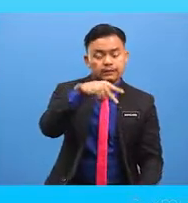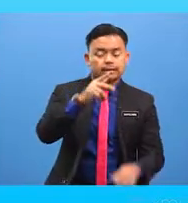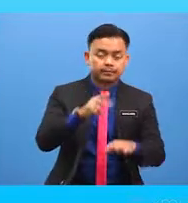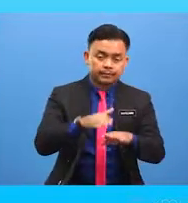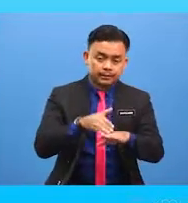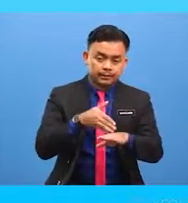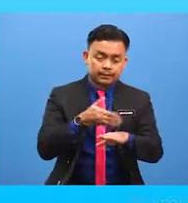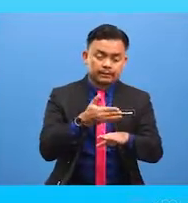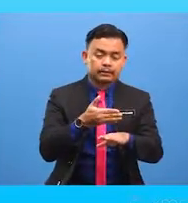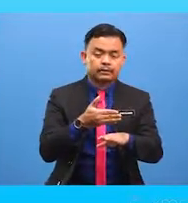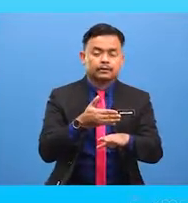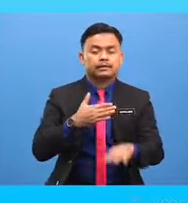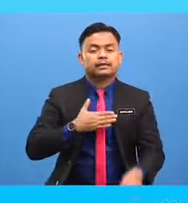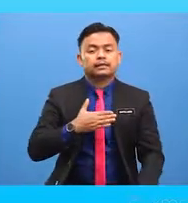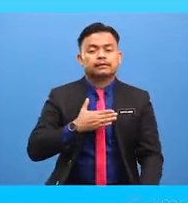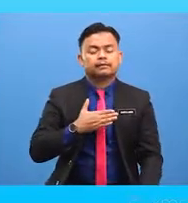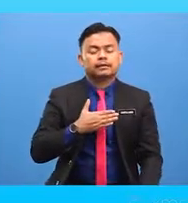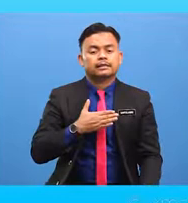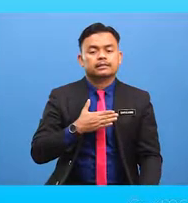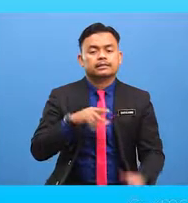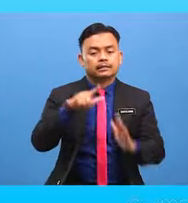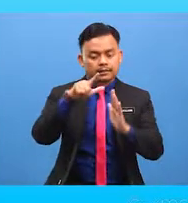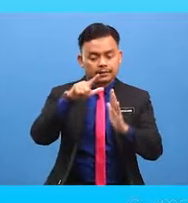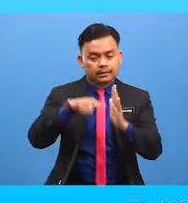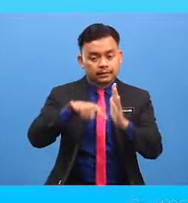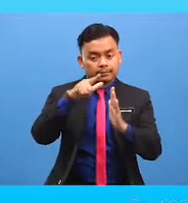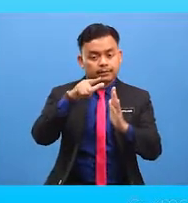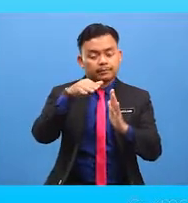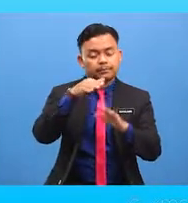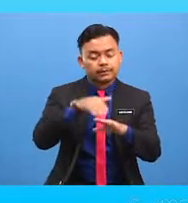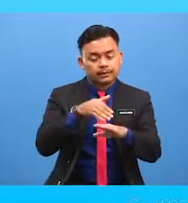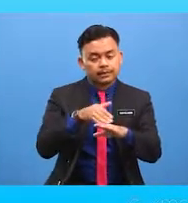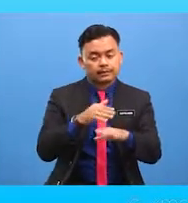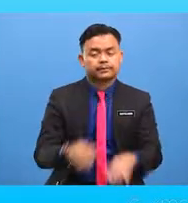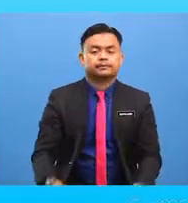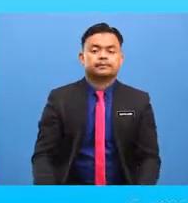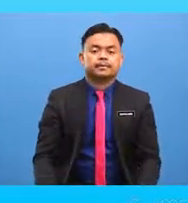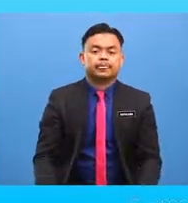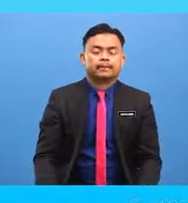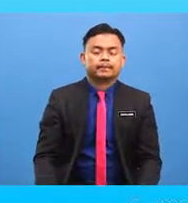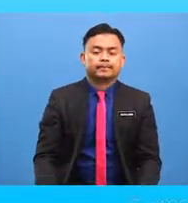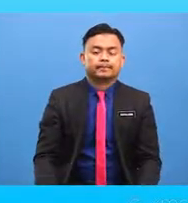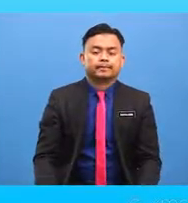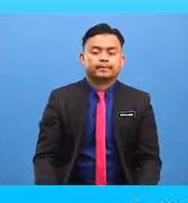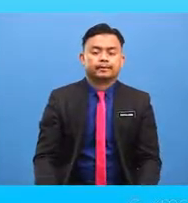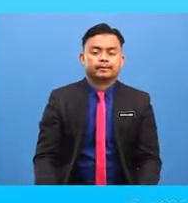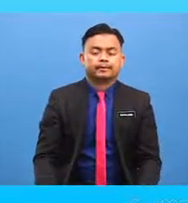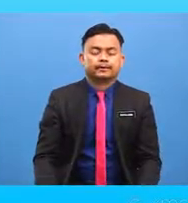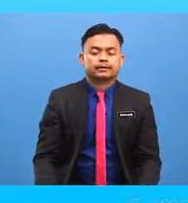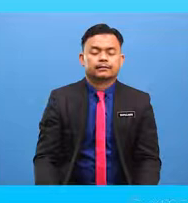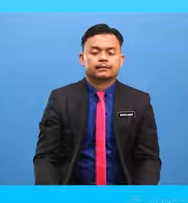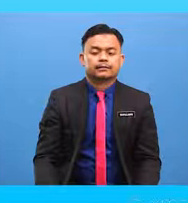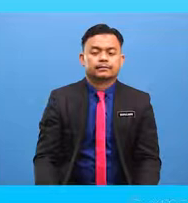akan lebih perlahan. Jadi, kadar pernafasan kita pula menjadi lebih rendah.